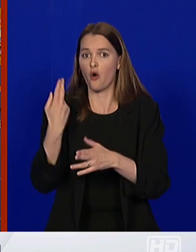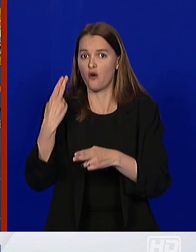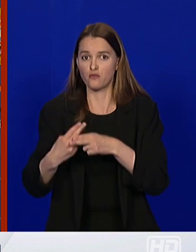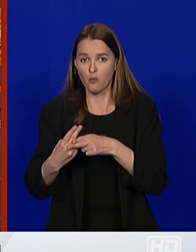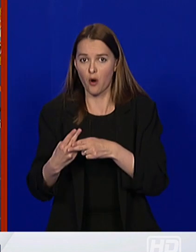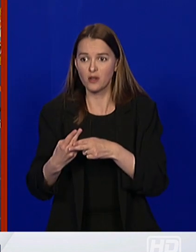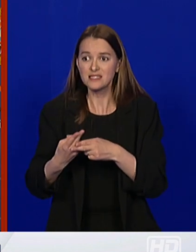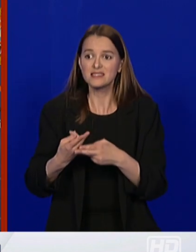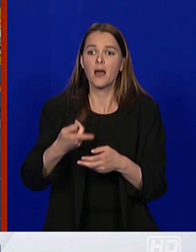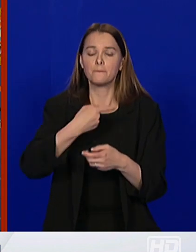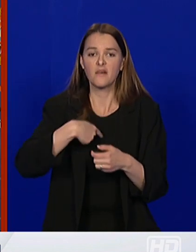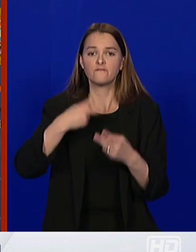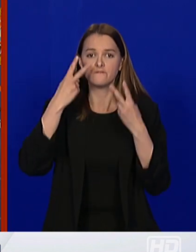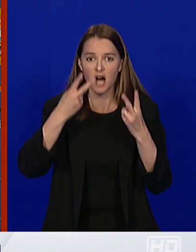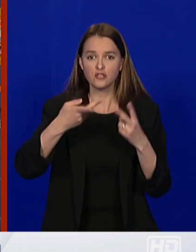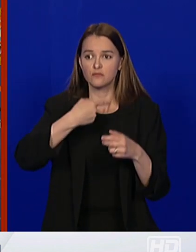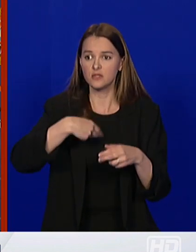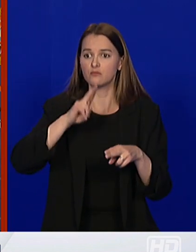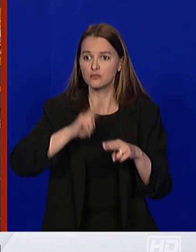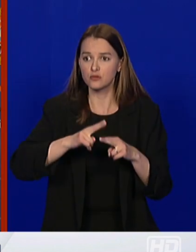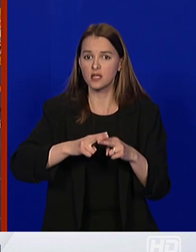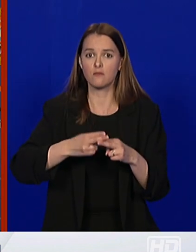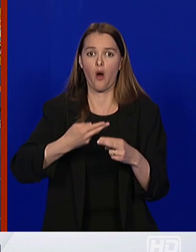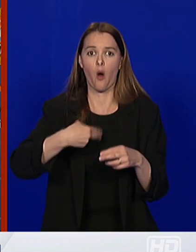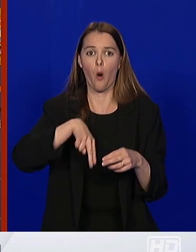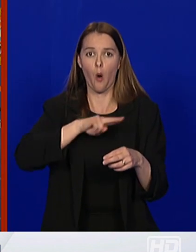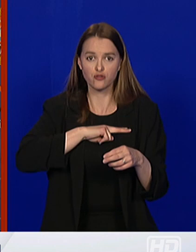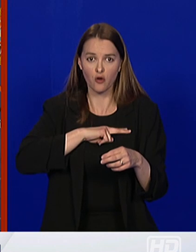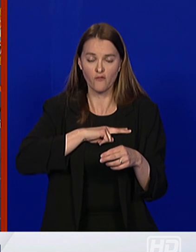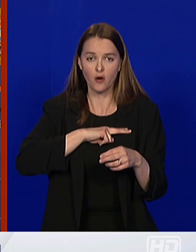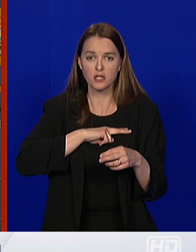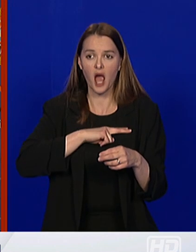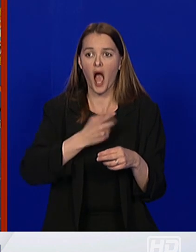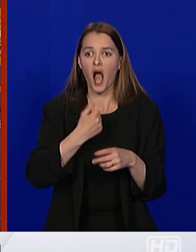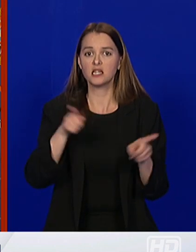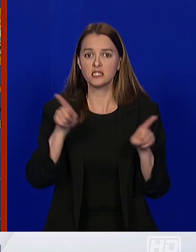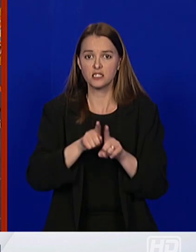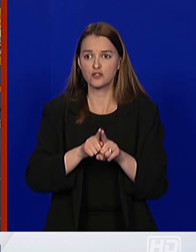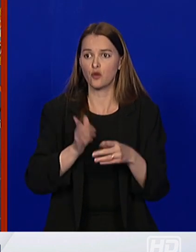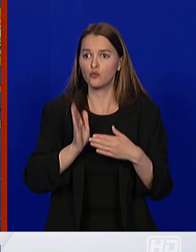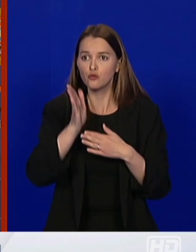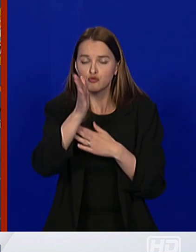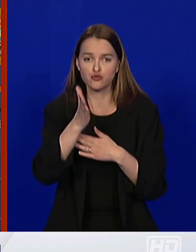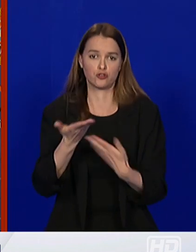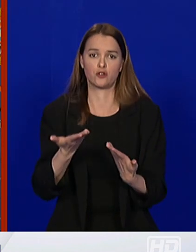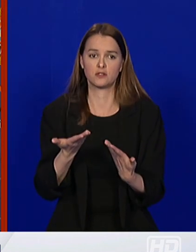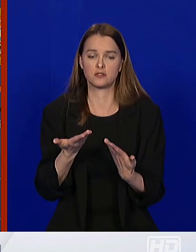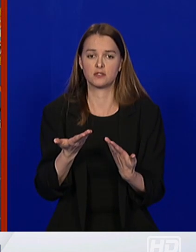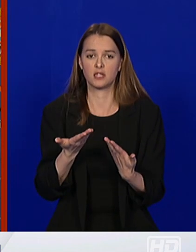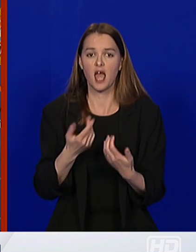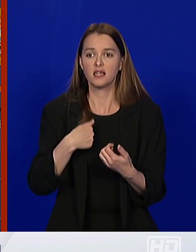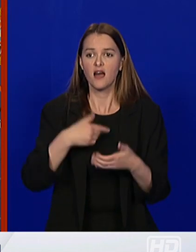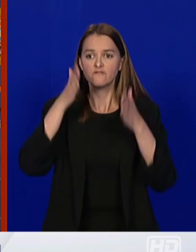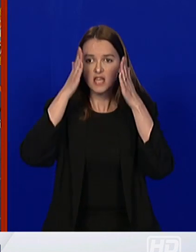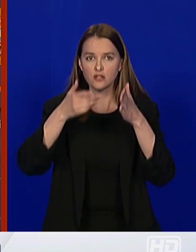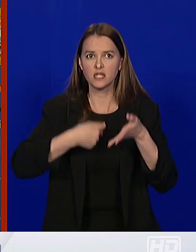bude svjesno kao prvo svoje odgovornosti za ono što se u ovom trenutku radi, ali isto tako i svoje buduće odgovornosti. Tako da vjerujem i siguran sam